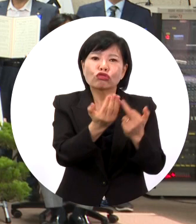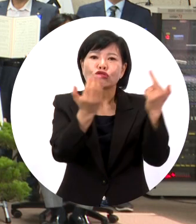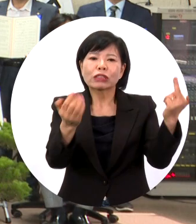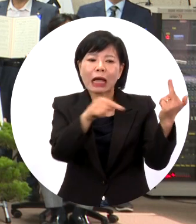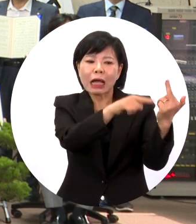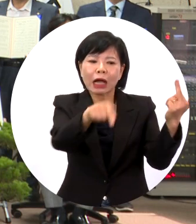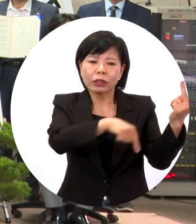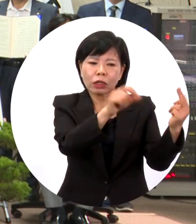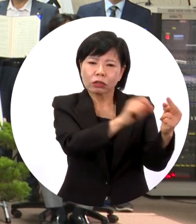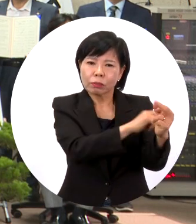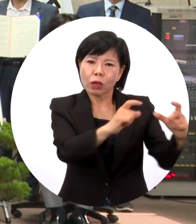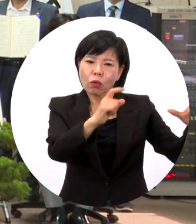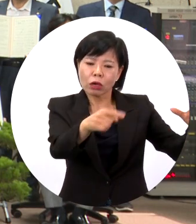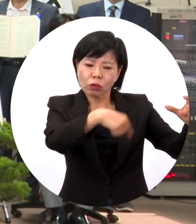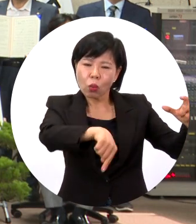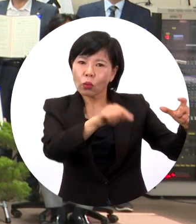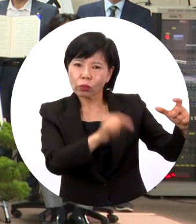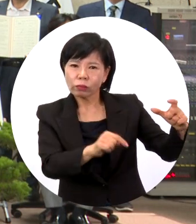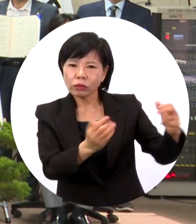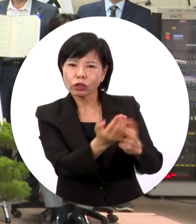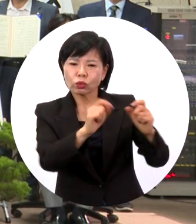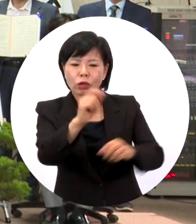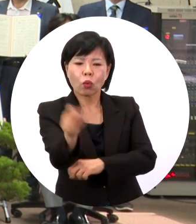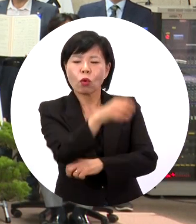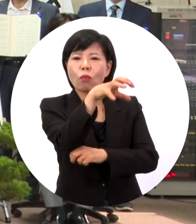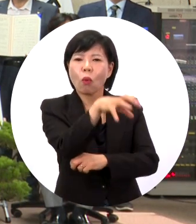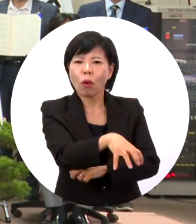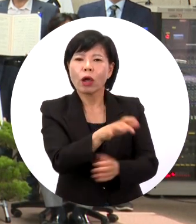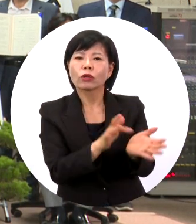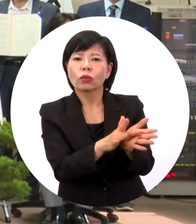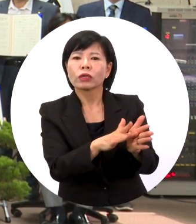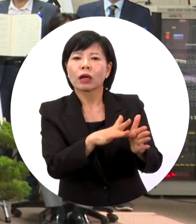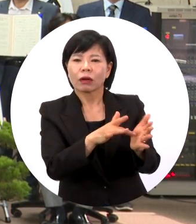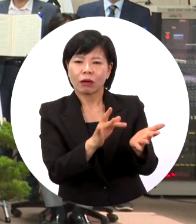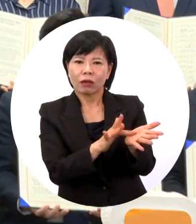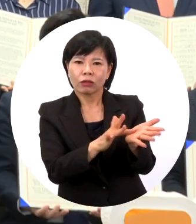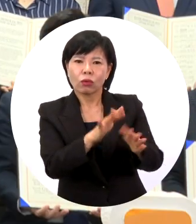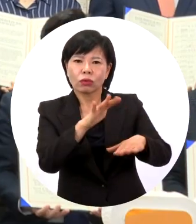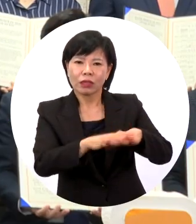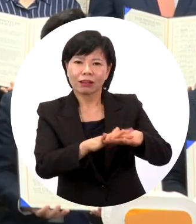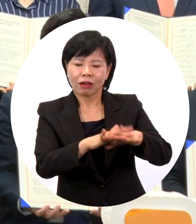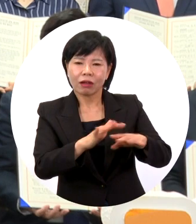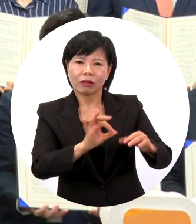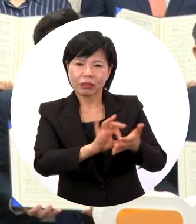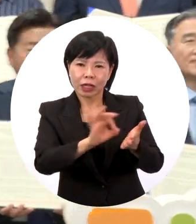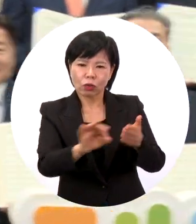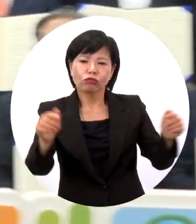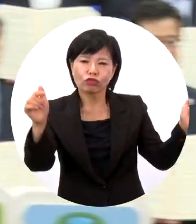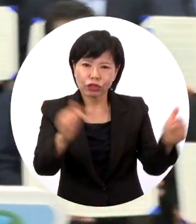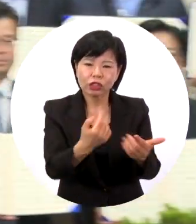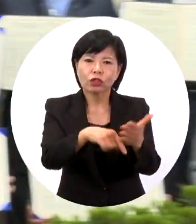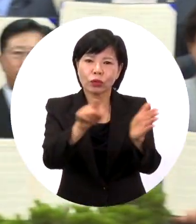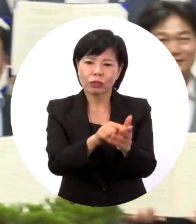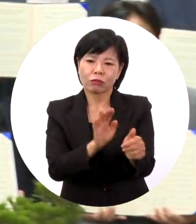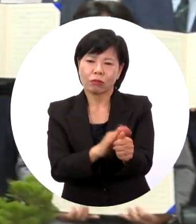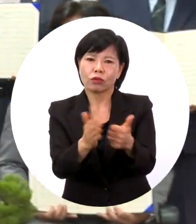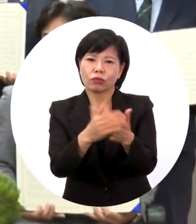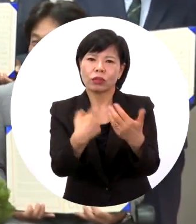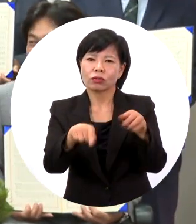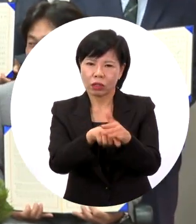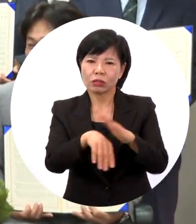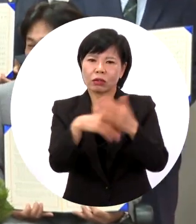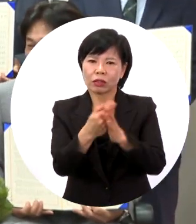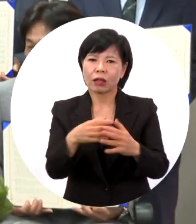지하수자원 특별관리구역에 위치한 도내 골프장의 농약 사용 저감과 지하수 이용 절감, 지역사회 협력 등을